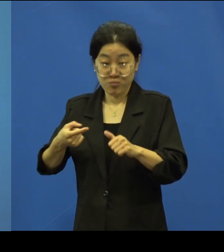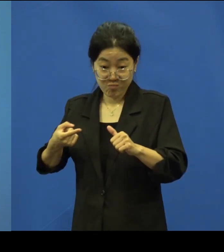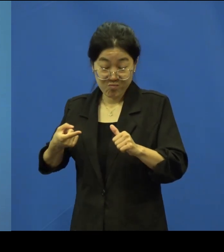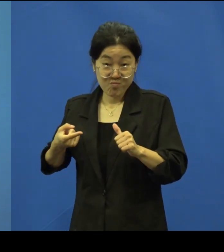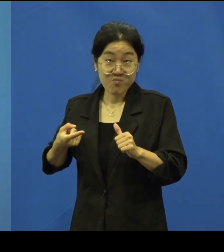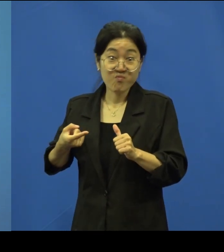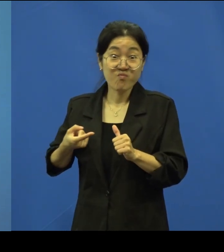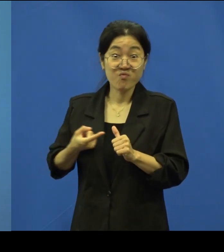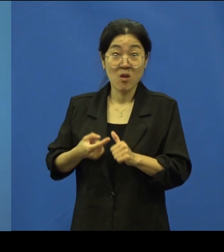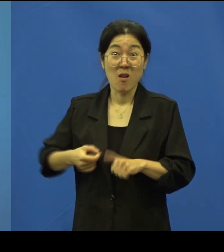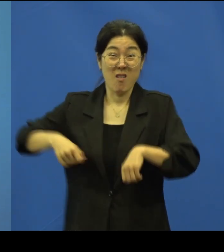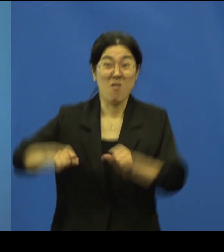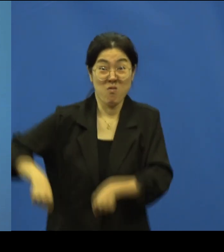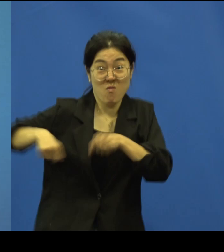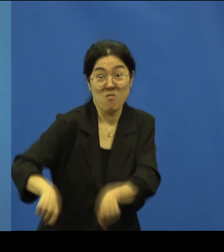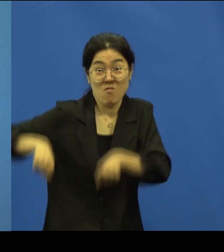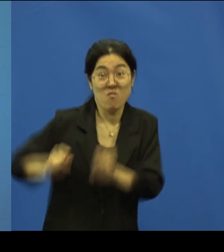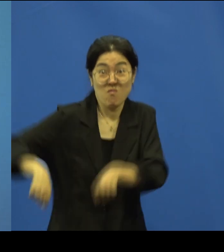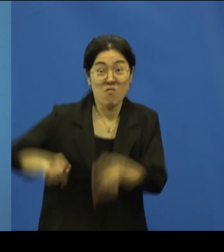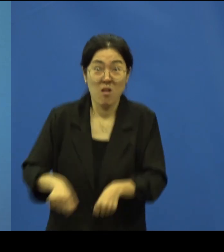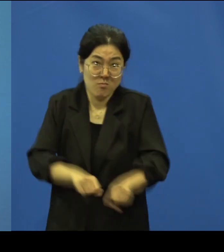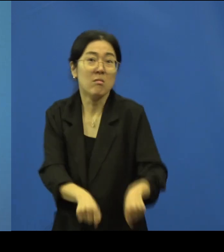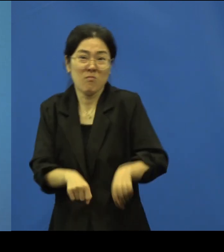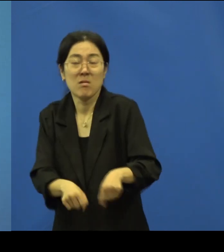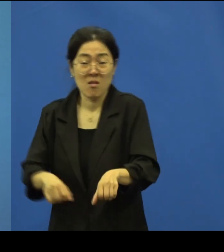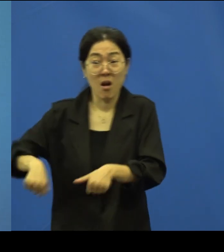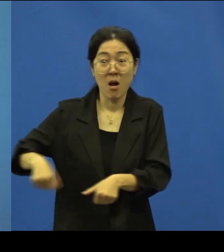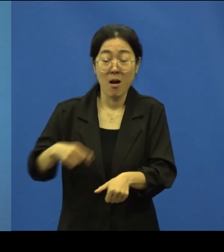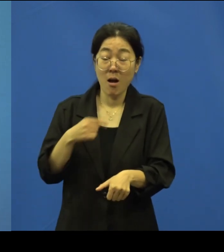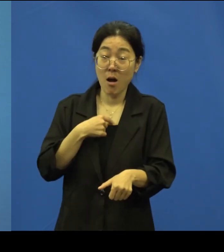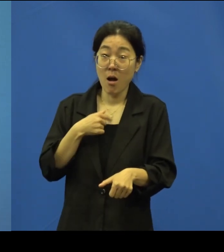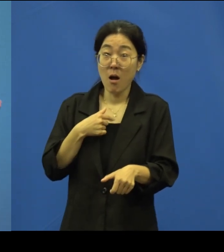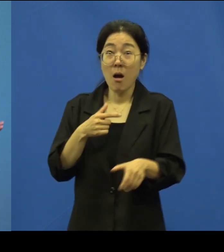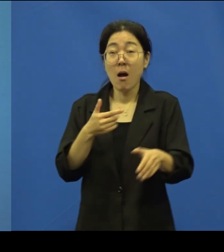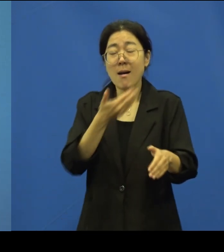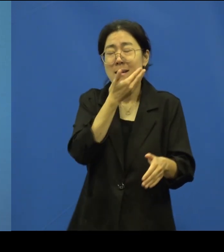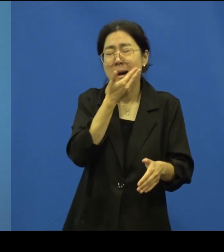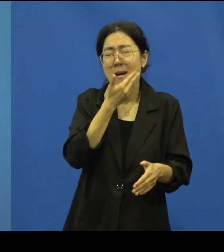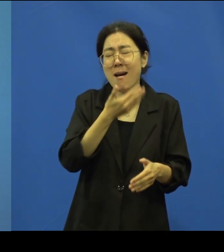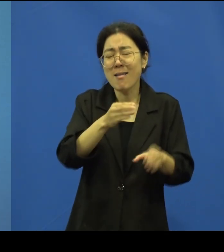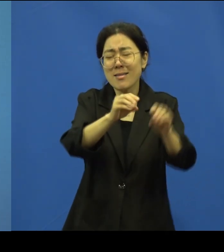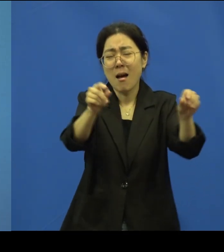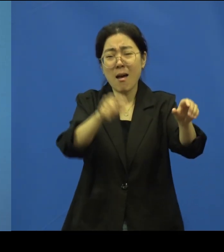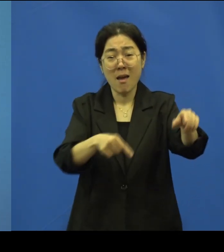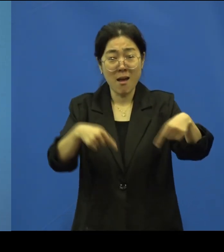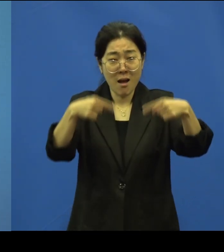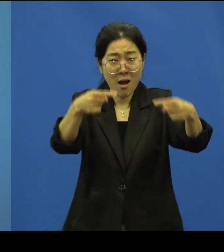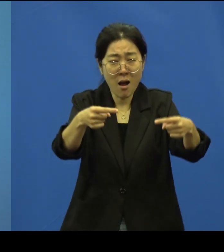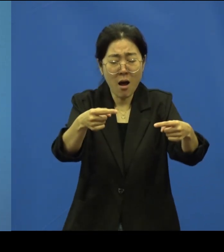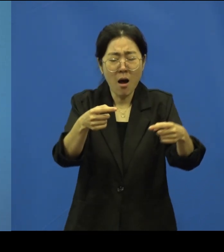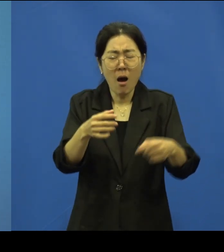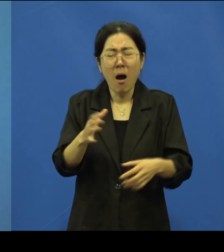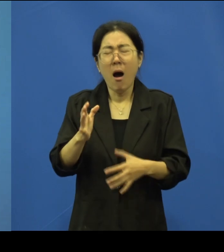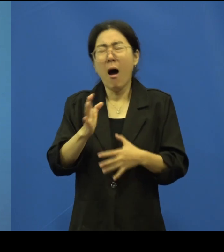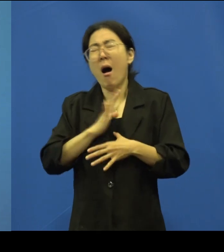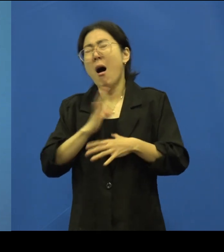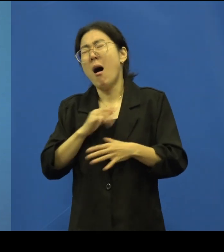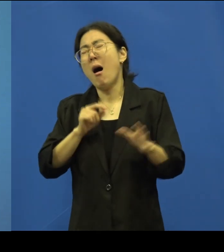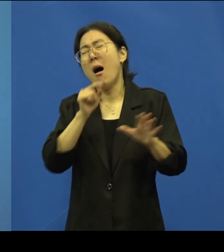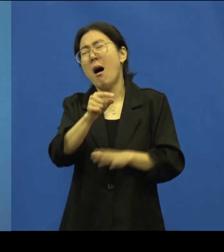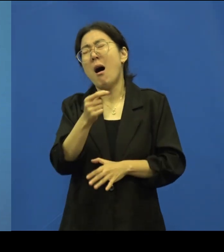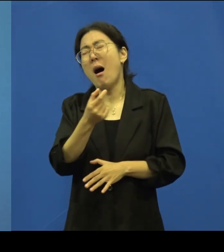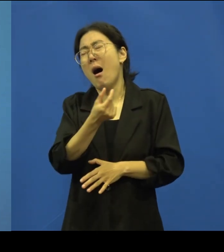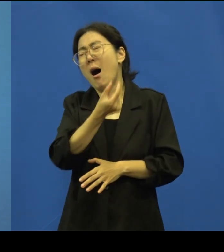죽이려고 오고 있습니다. 가나안 땅으로 들어가는 길이 막혀 있어요. 그러니까